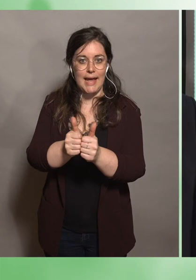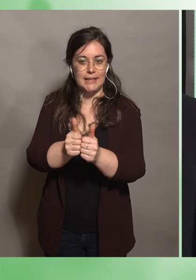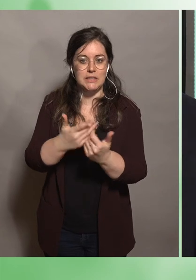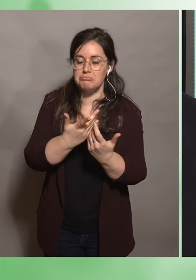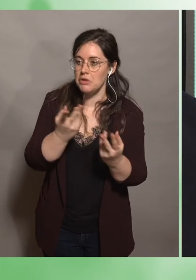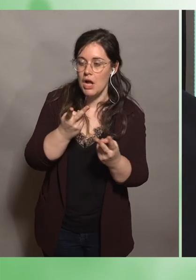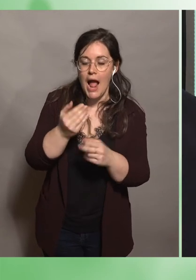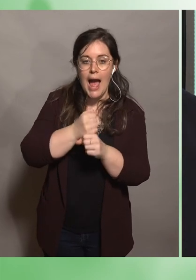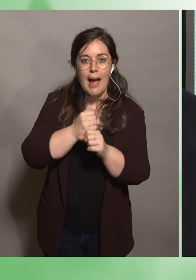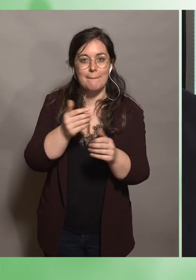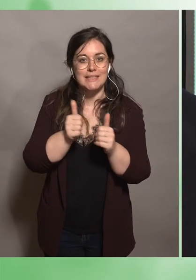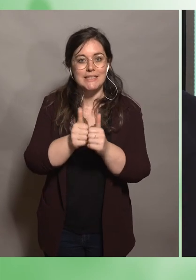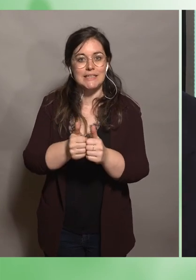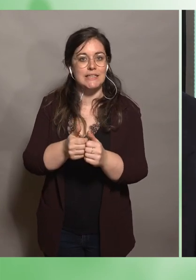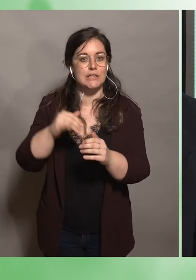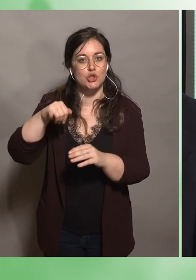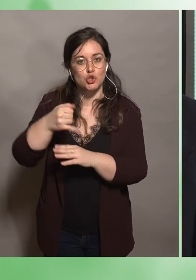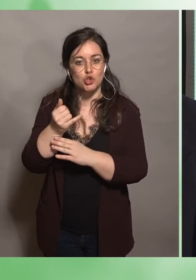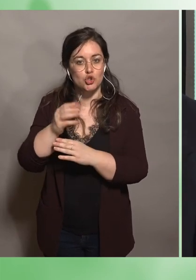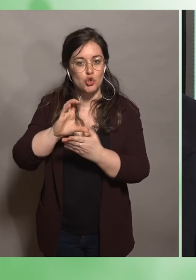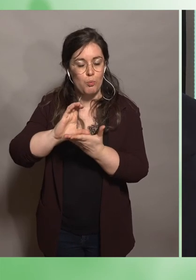jetzt Arbeitsassistent ist oder Jobcoaching oder viele andere